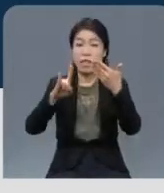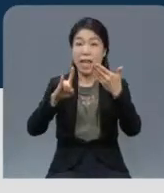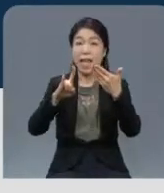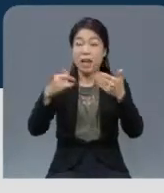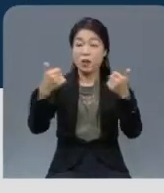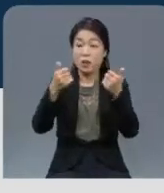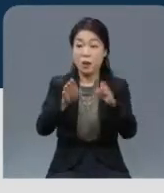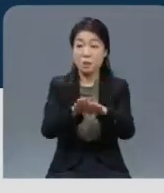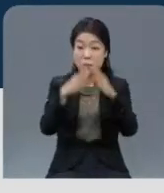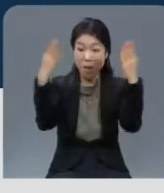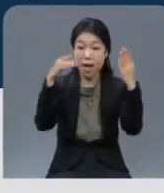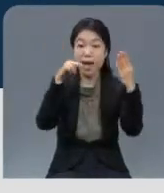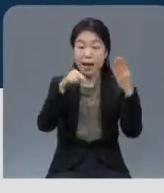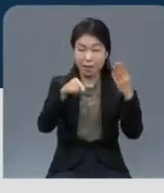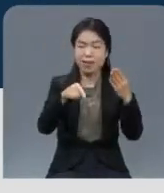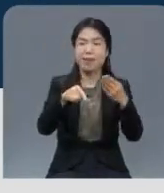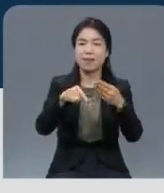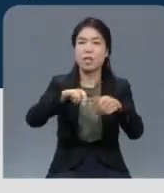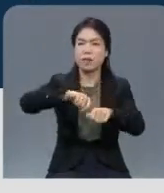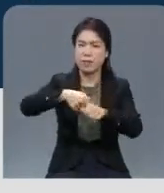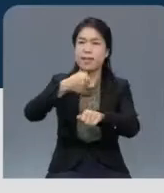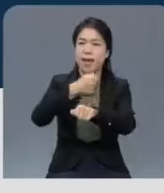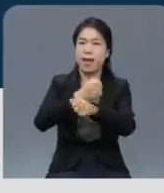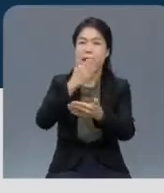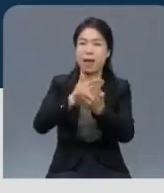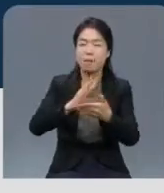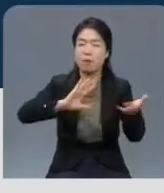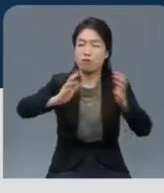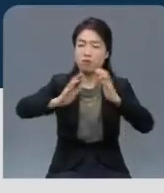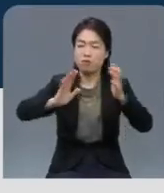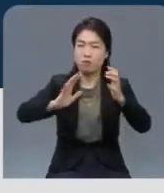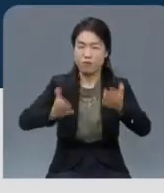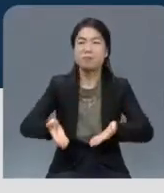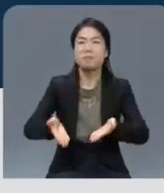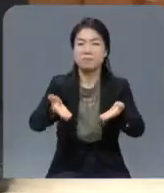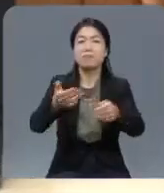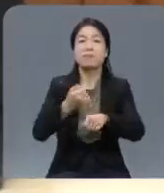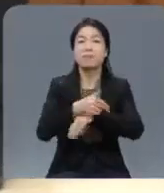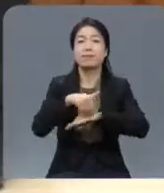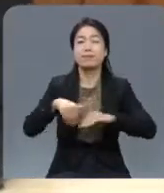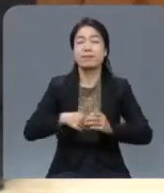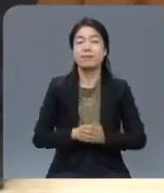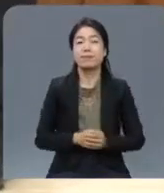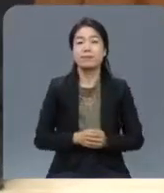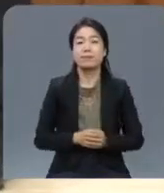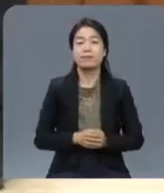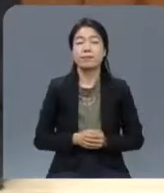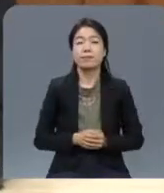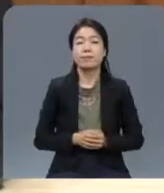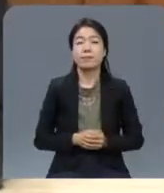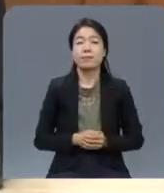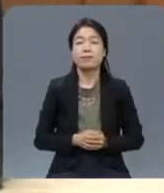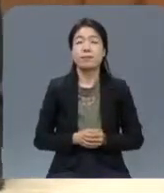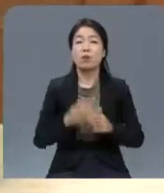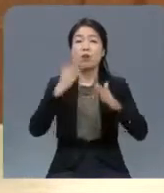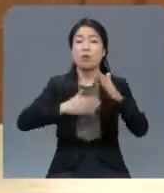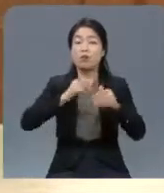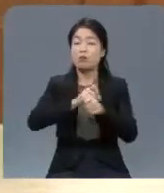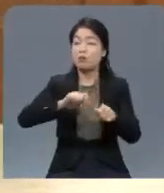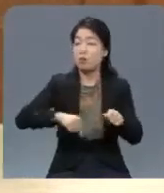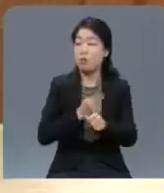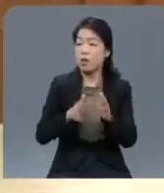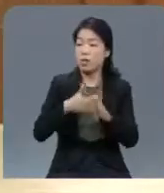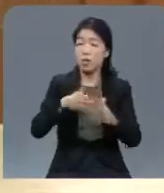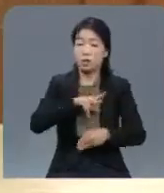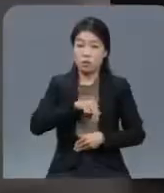개원하면은 9대 의회에서 징계 여부를 논의하기로 그렇게 입장을 정리했습니다. 임기제 공무원 외 시의원들이